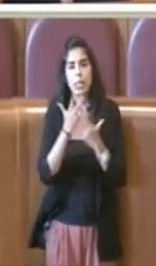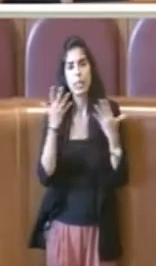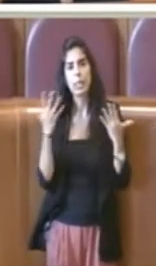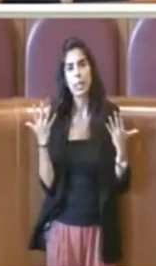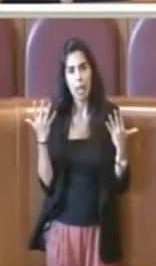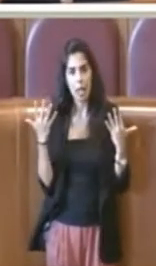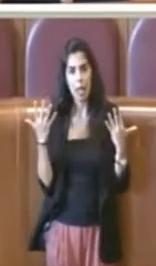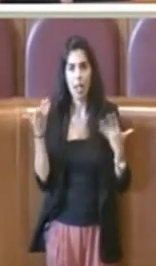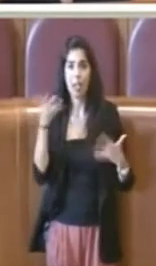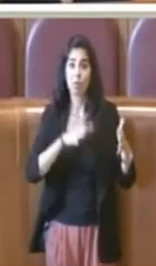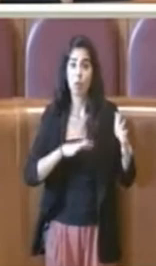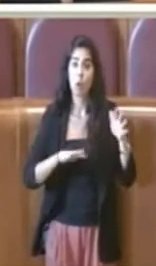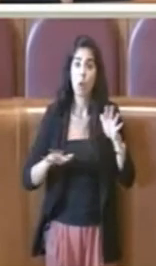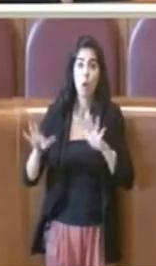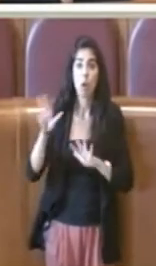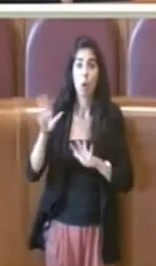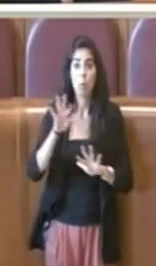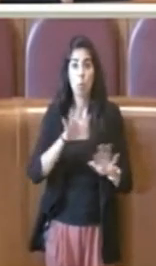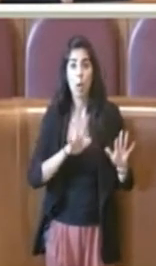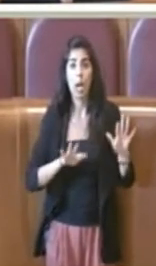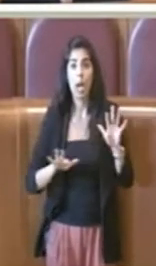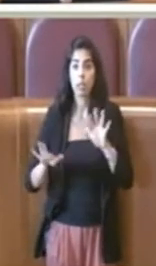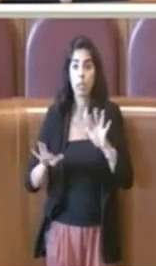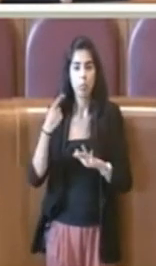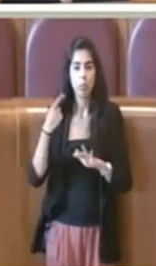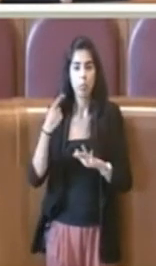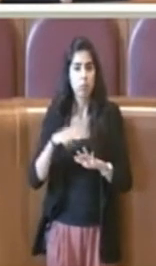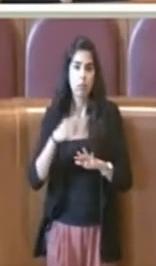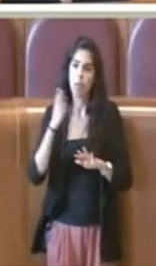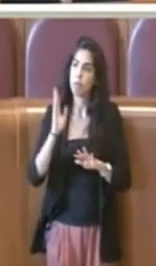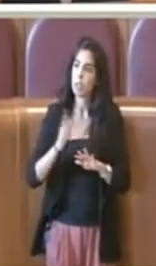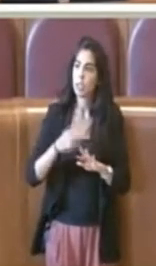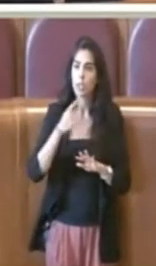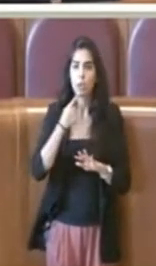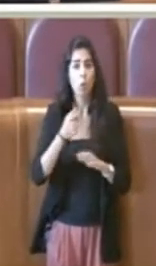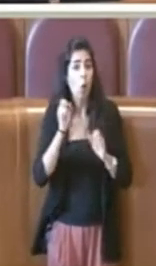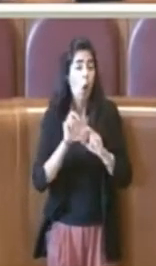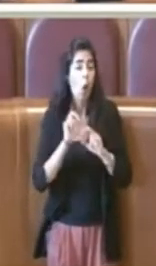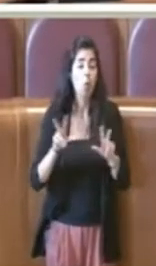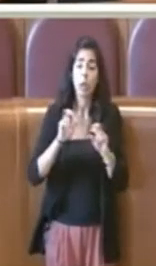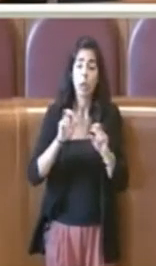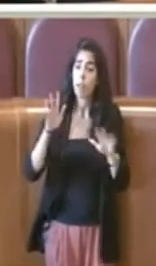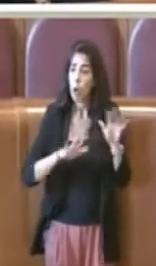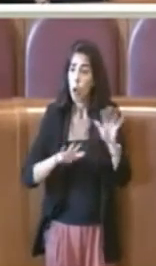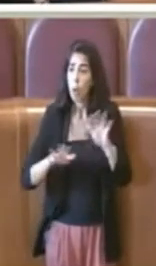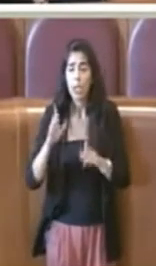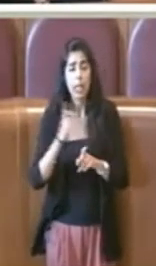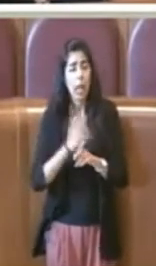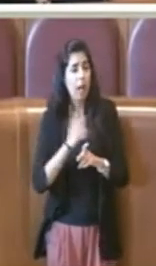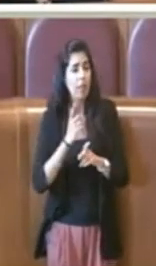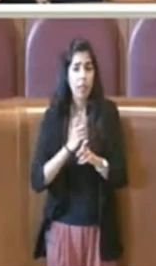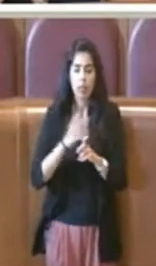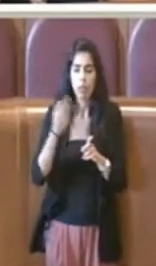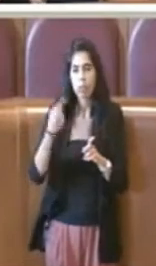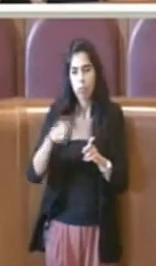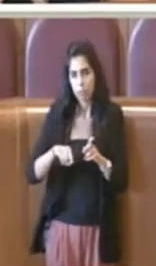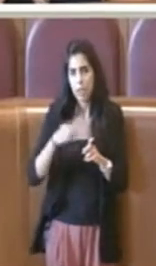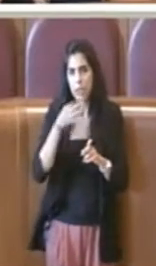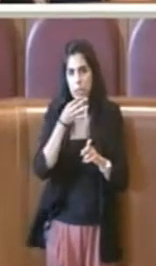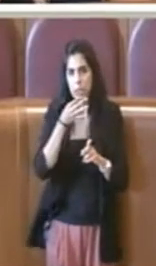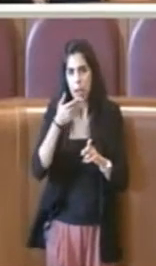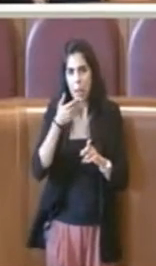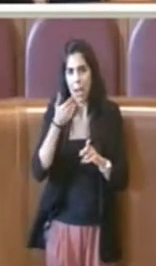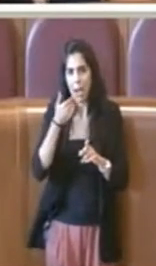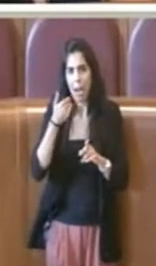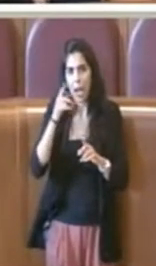tanto decantate informazioni di cui sento parlare o comunicazioni di cui sento sempre parlare, erano carenti anche